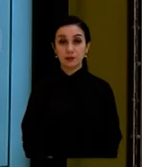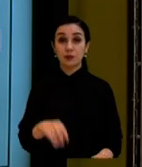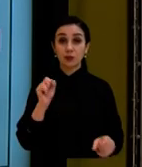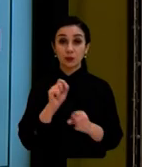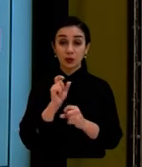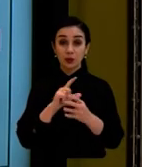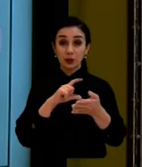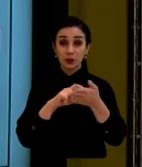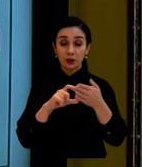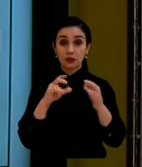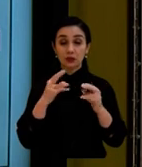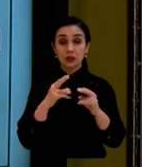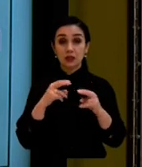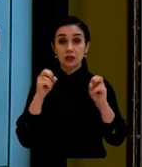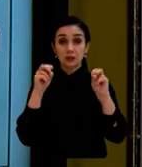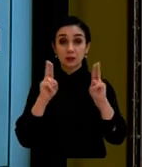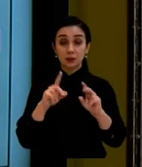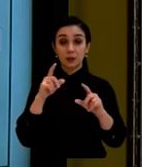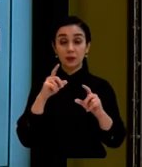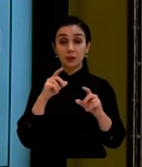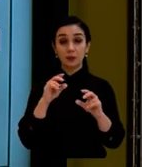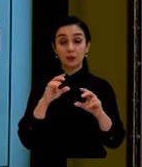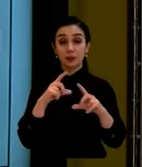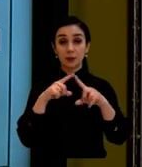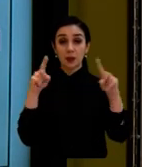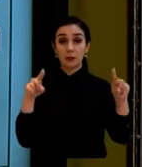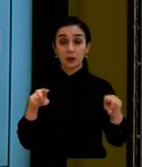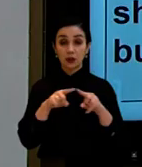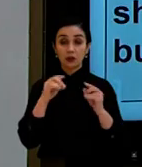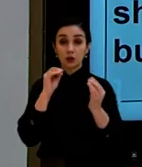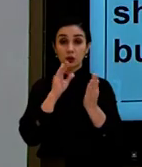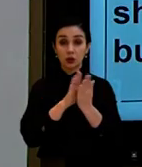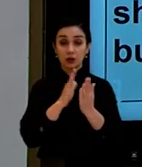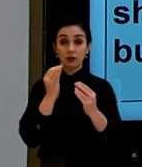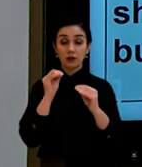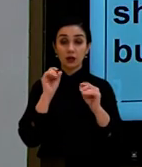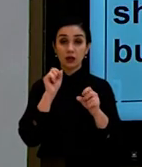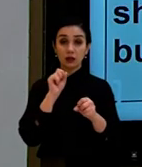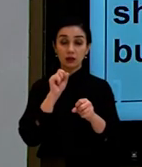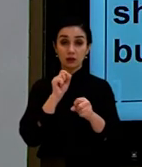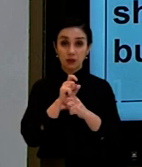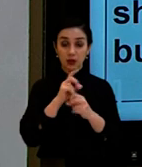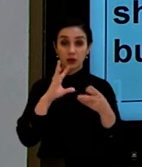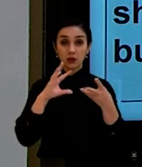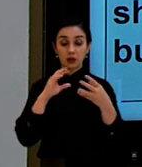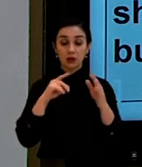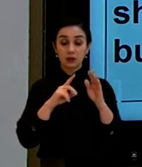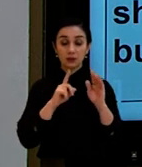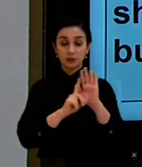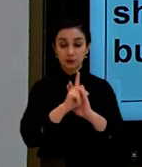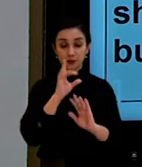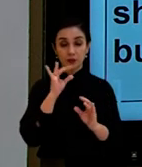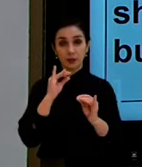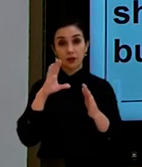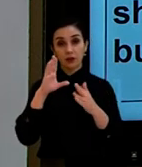Buyruq matni muassasa blankasida yozilib, asoslovchi kirish va farmoyish qismlaridan tashkil topadi.